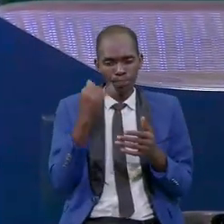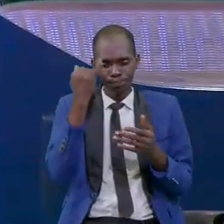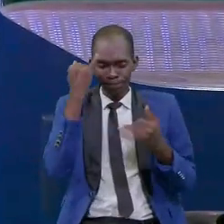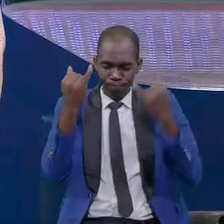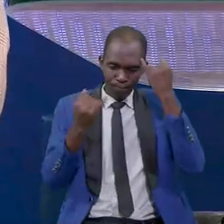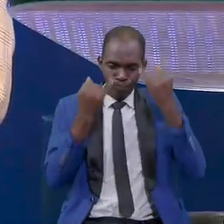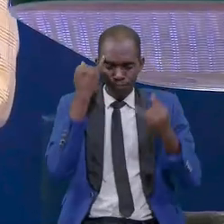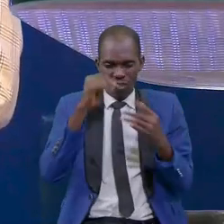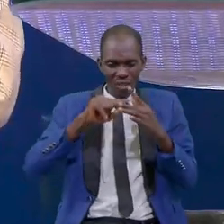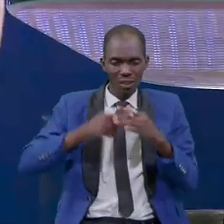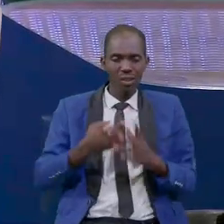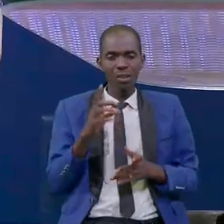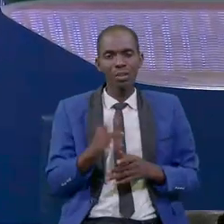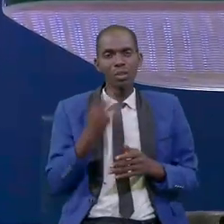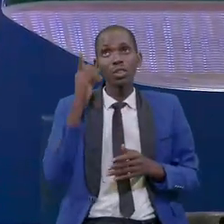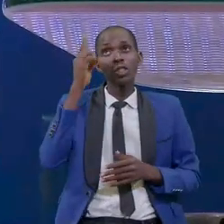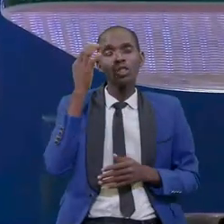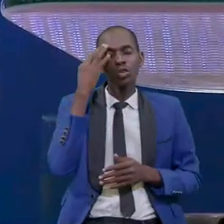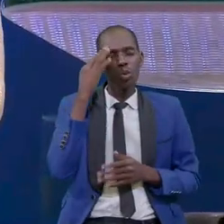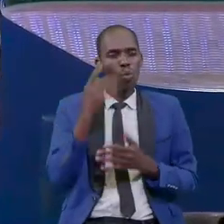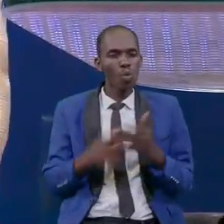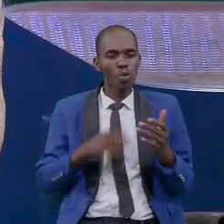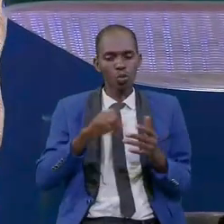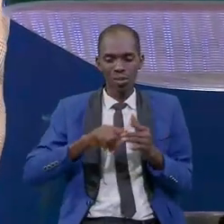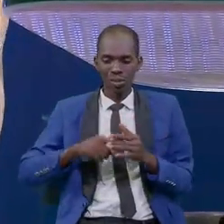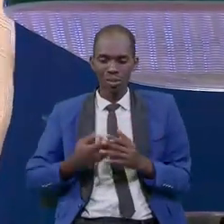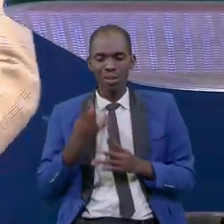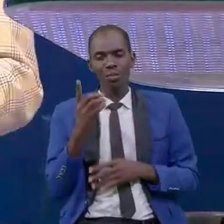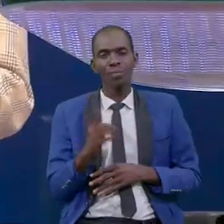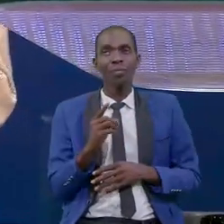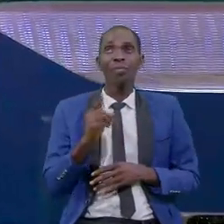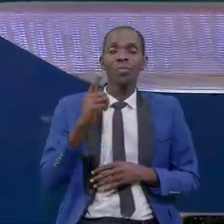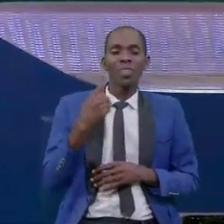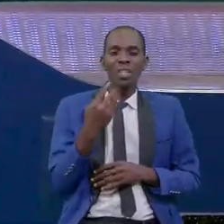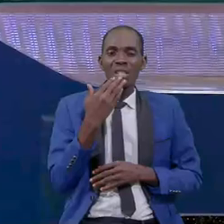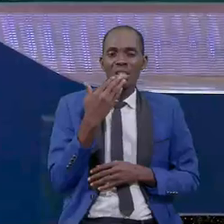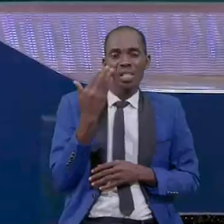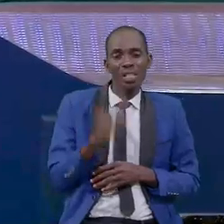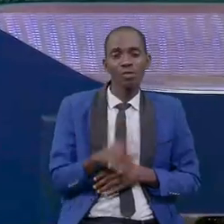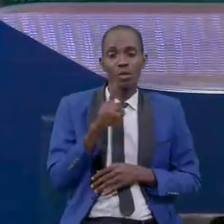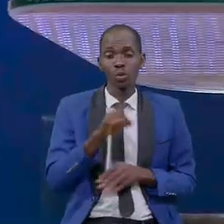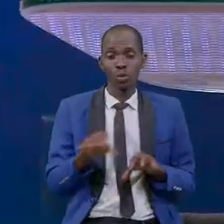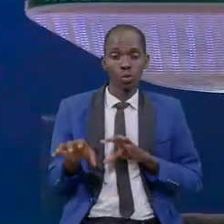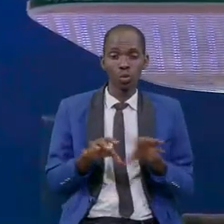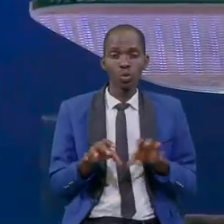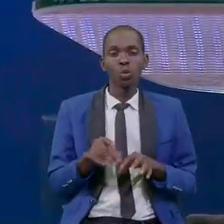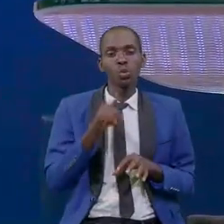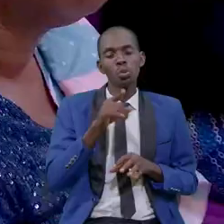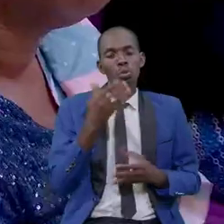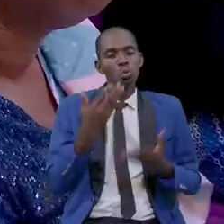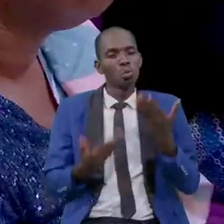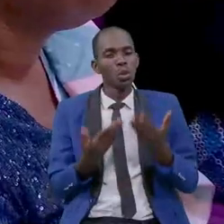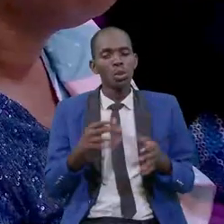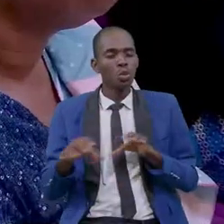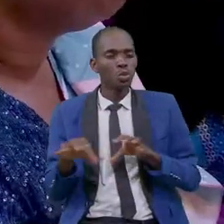faites, il sait ce que vous complotez, Dieu sait ce que vous concevez, le mal que vous faites, vous pourrez le